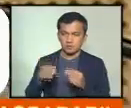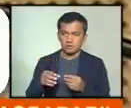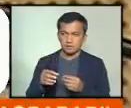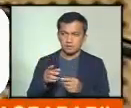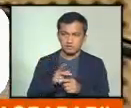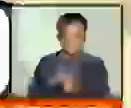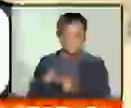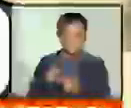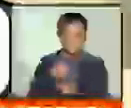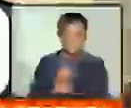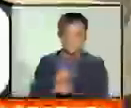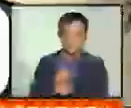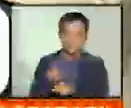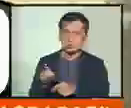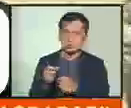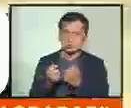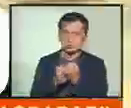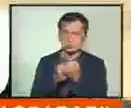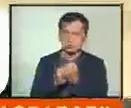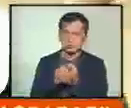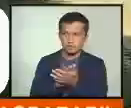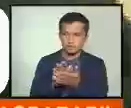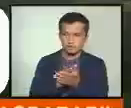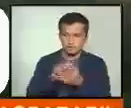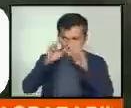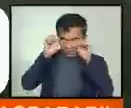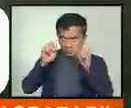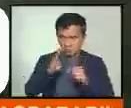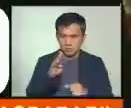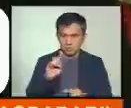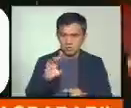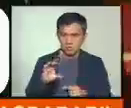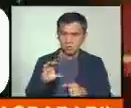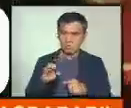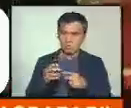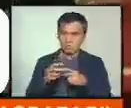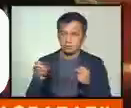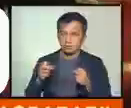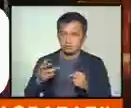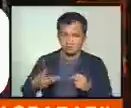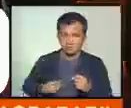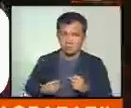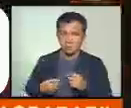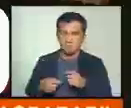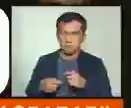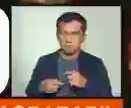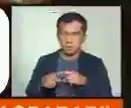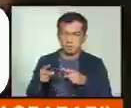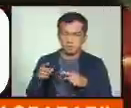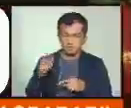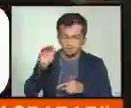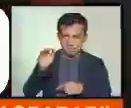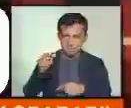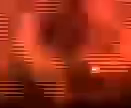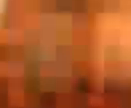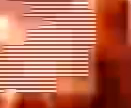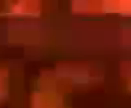profesyon. Suportado rin nila ang paglilinis ng Pangulo sa BOC laban sa mga tiwali. Pero may apela rin sila sa